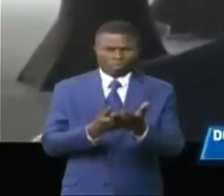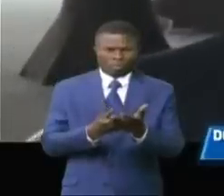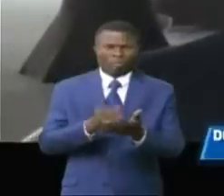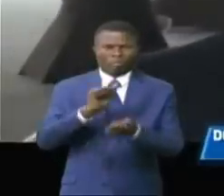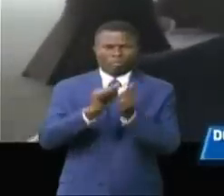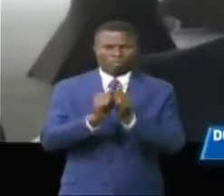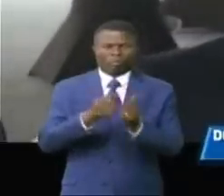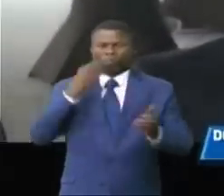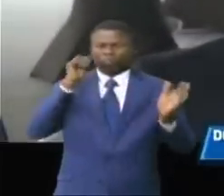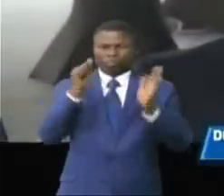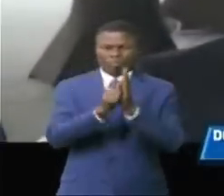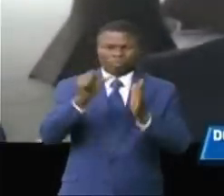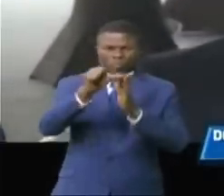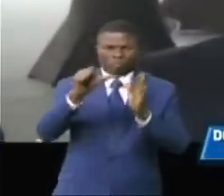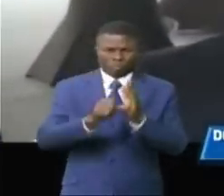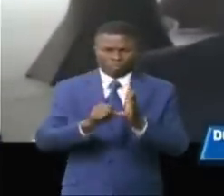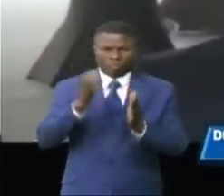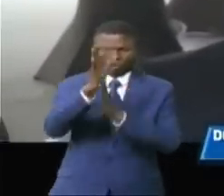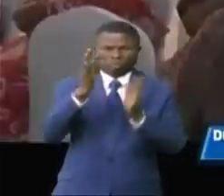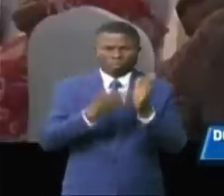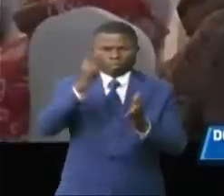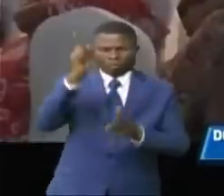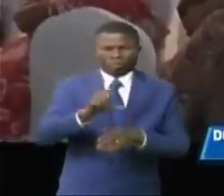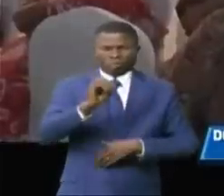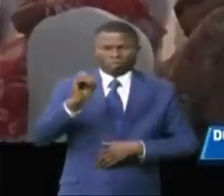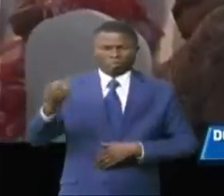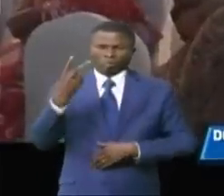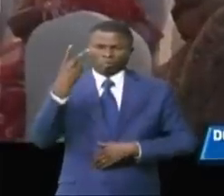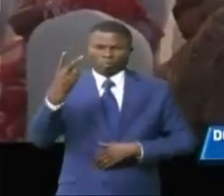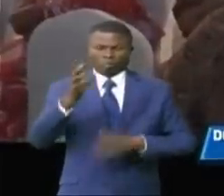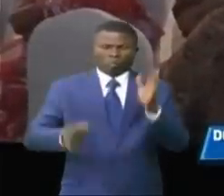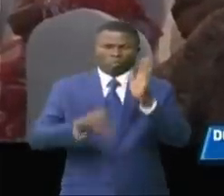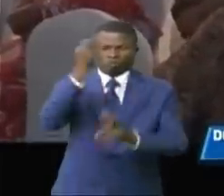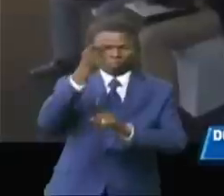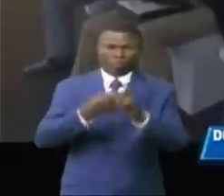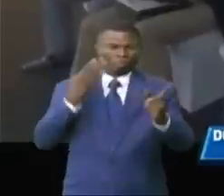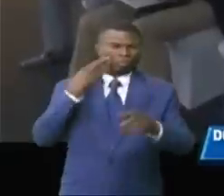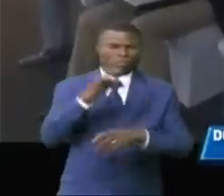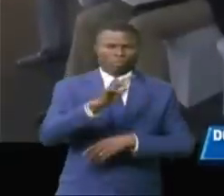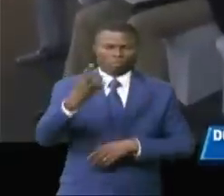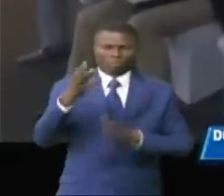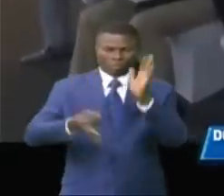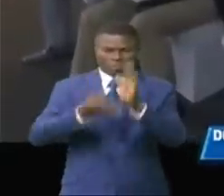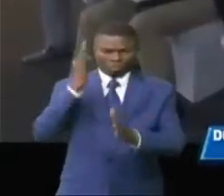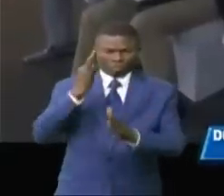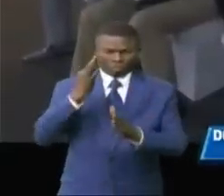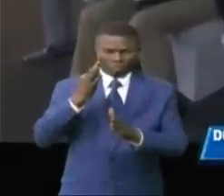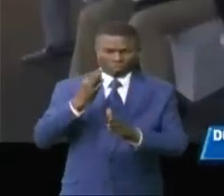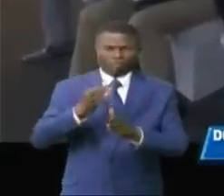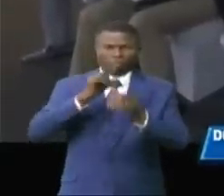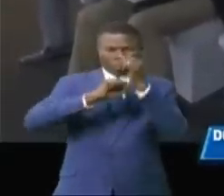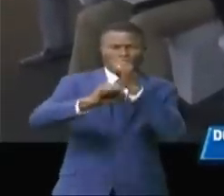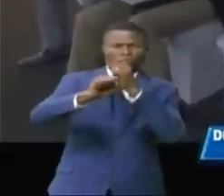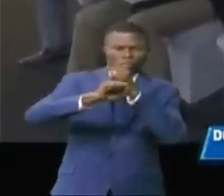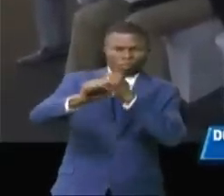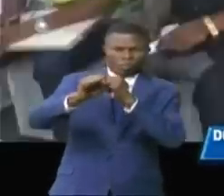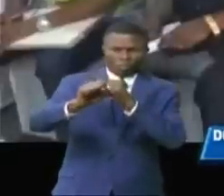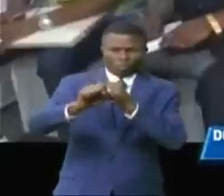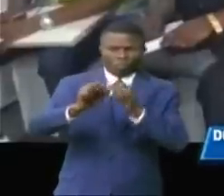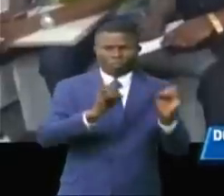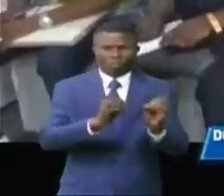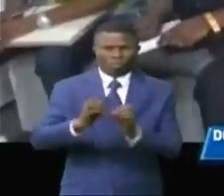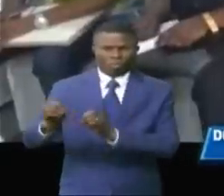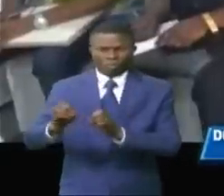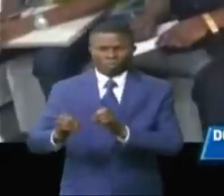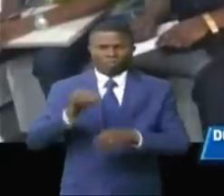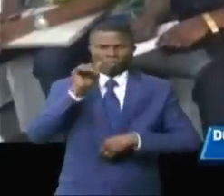l'ordonnance loi numéro 18/002 du 13 mars 2013. La séance de sensibilisation a été présidée par